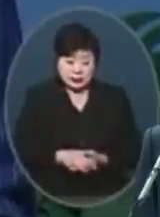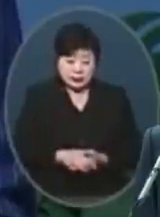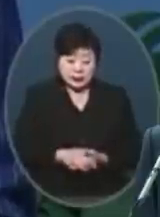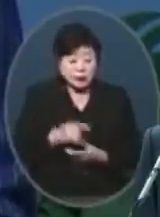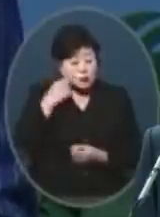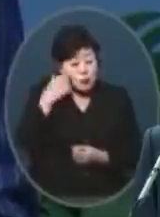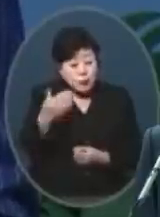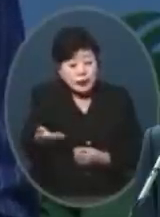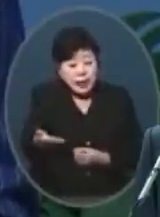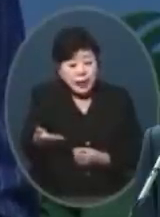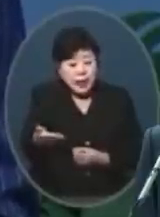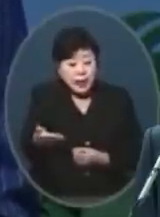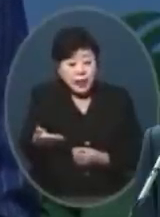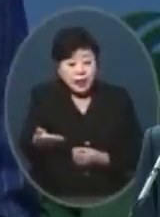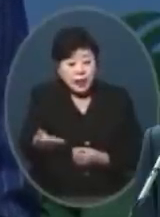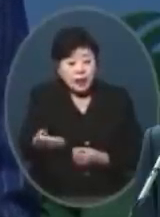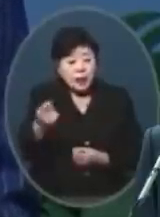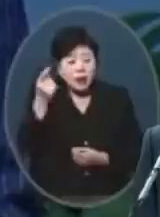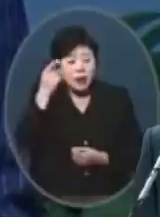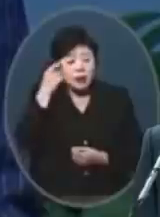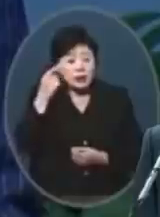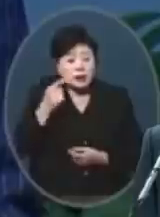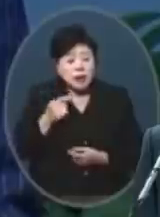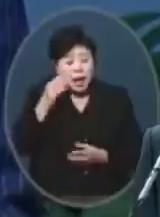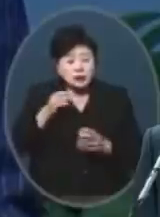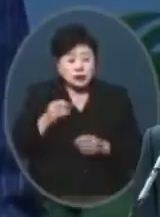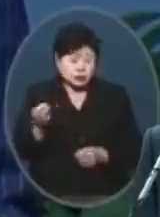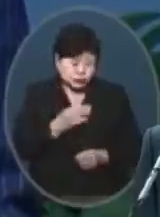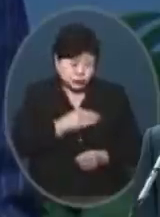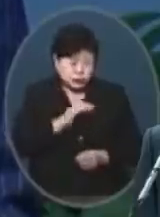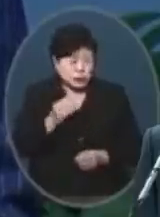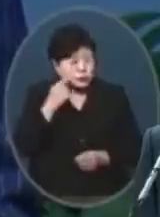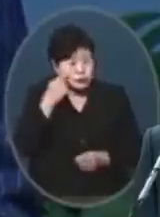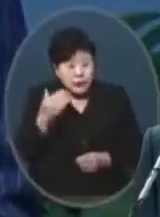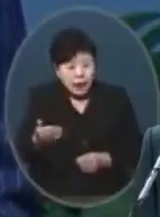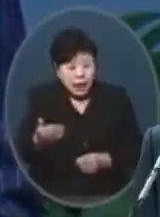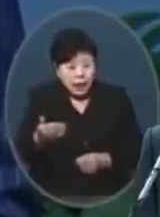묻는 말이 있습니다. 어쩌다가 한국은 이렇게 잘 살게 되나요?